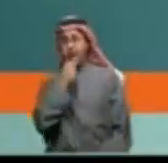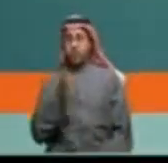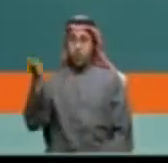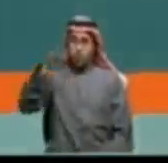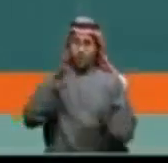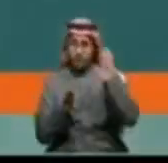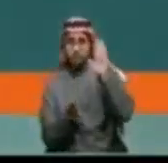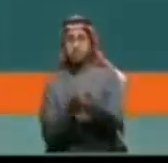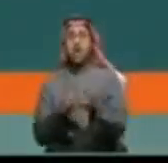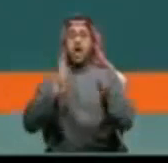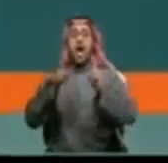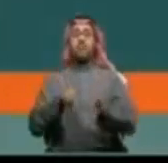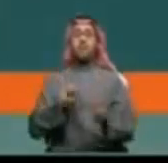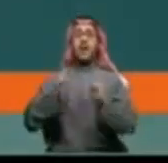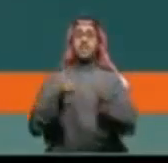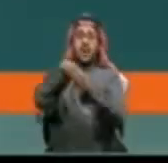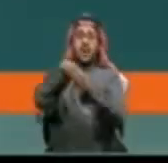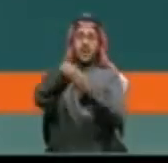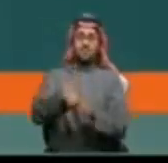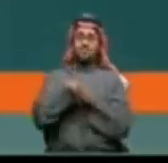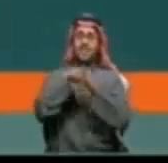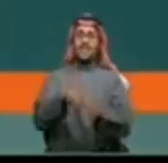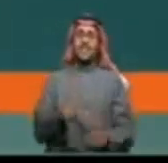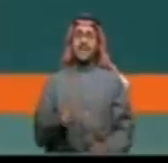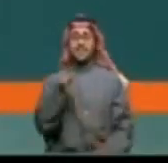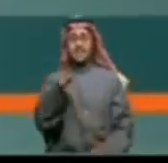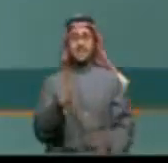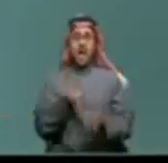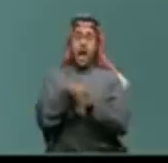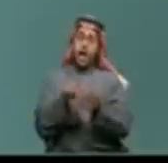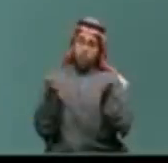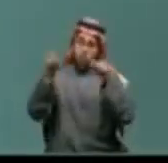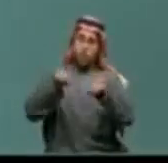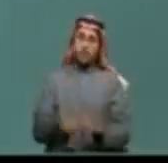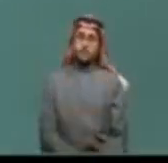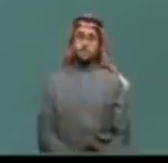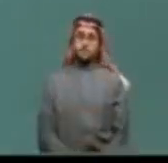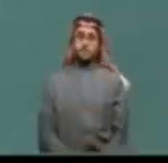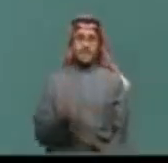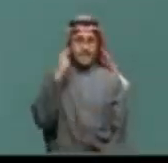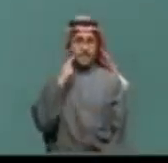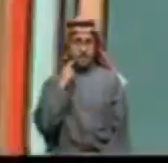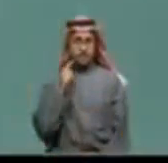يرعى بعد غد حفل السباق السنوي عرس الأمير محمد بن سعود الكبير.